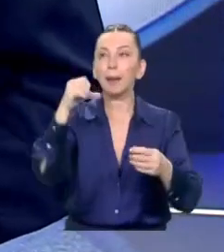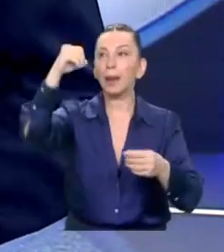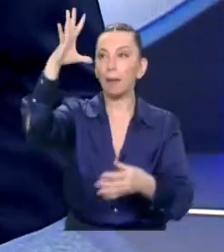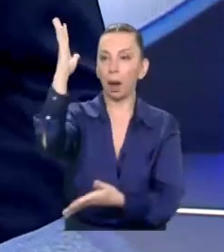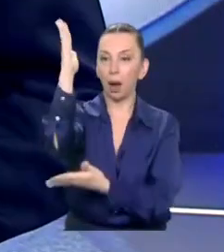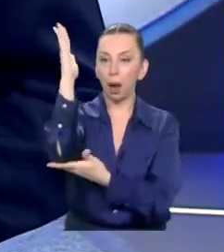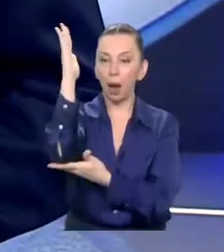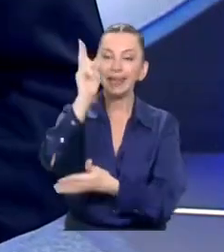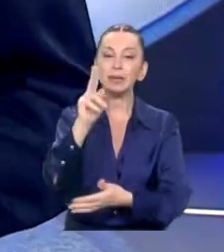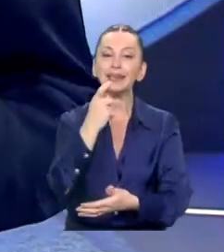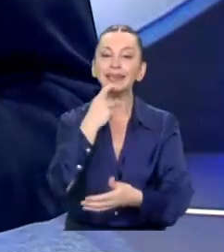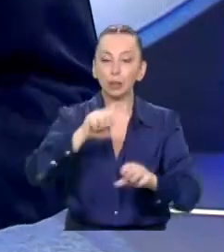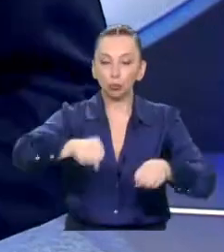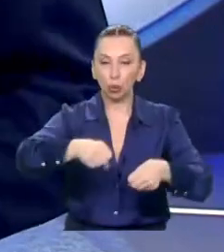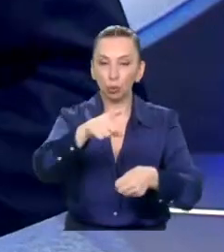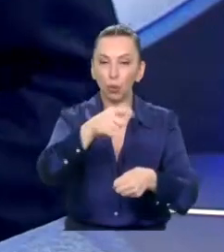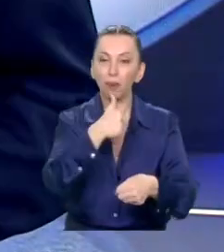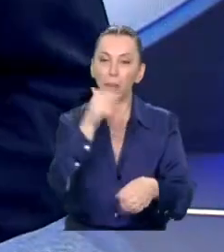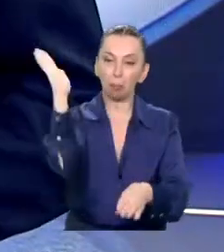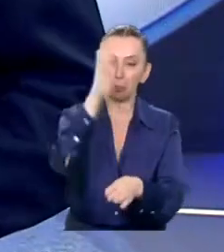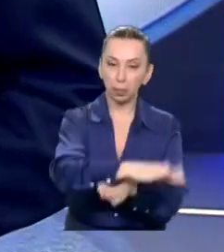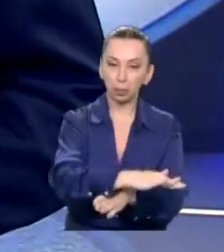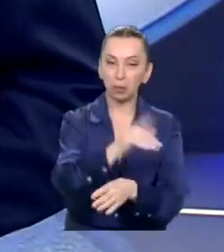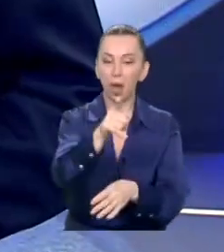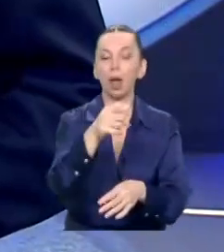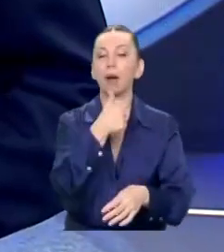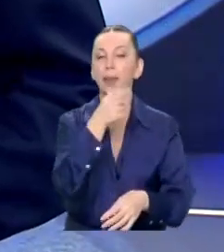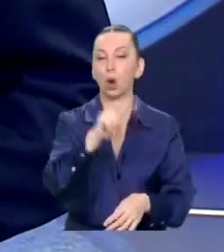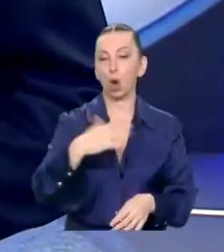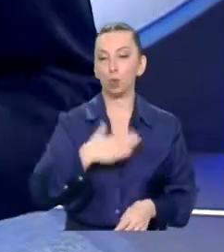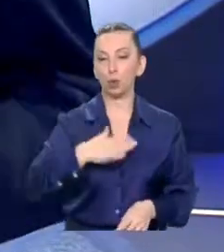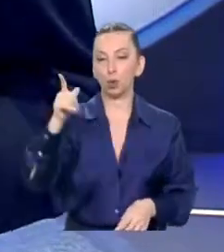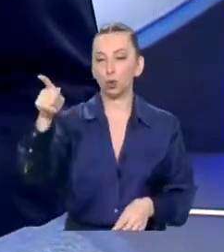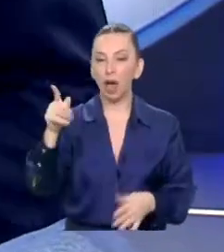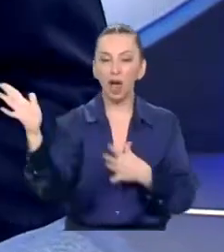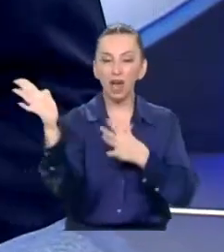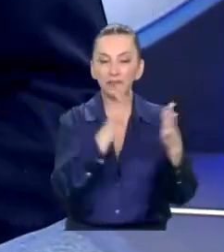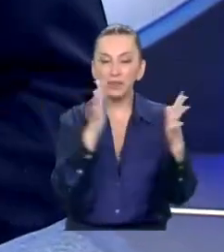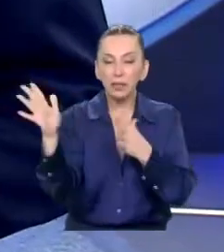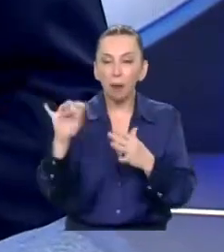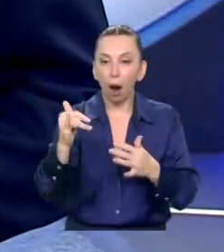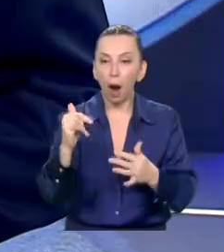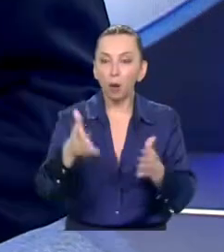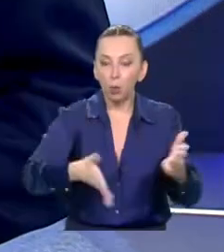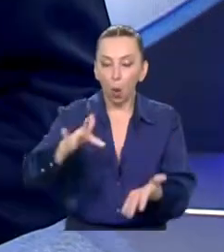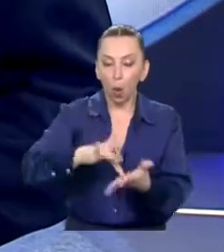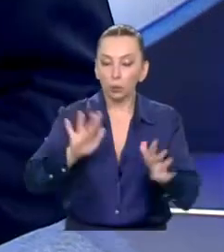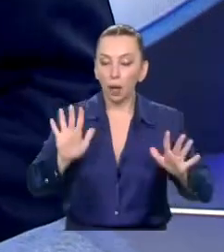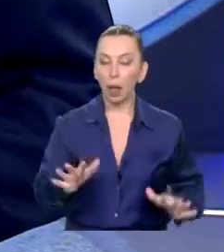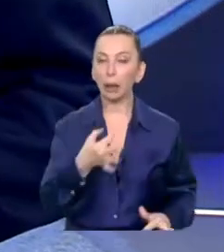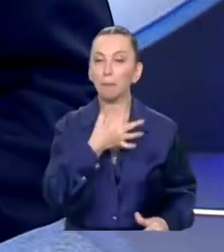20 yaşındaki motokuryeyi maalesef hayattan kopardı. Bursa'da fırtınaya sokakta yakalananlarsa çok zor anlar